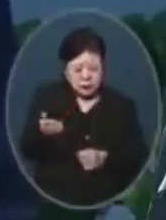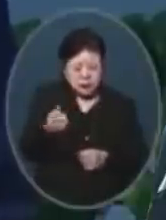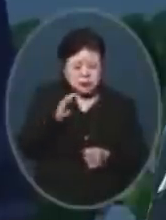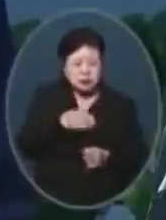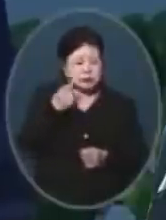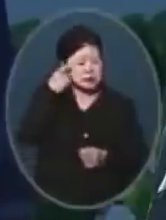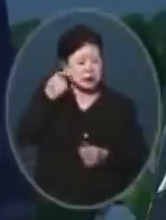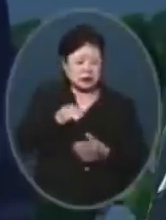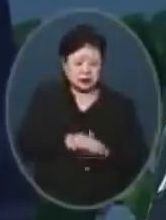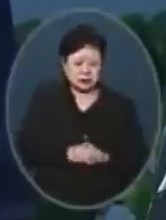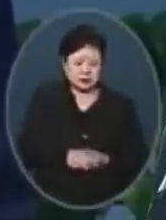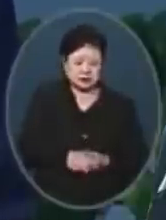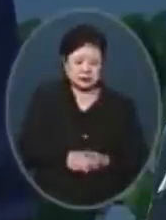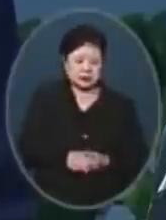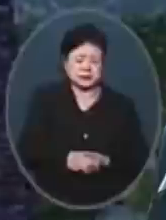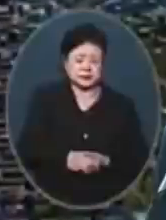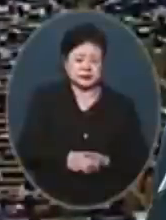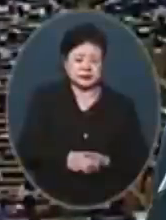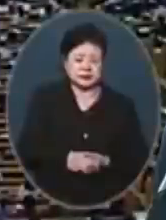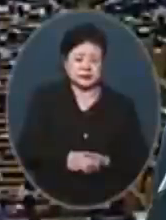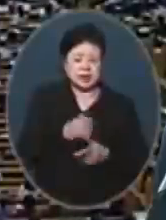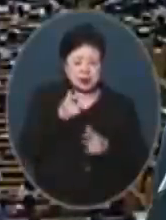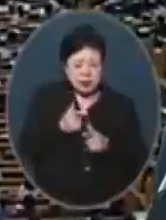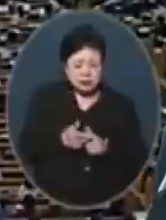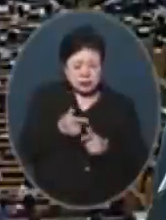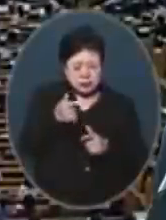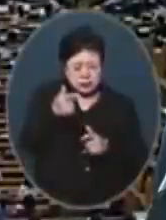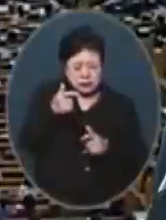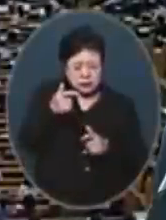잘못된 생각인 것입니다. 예수님은